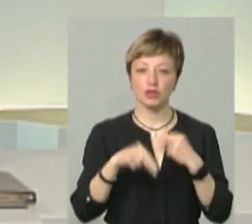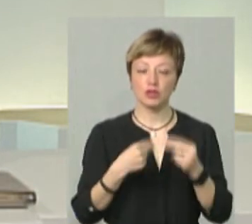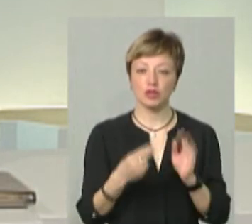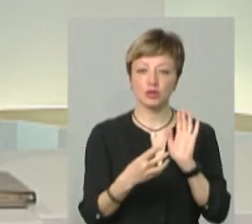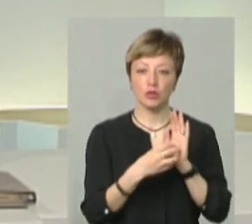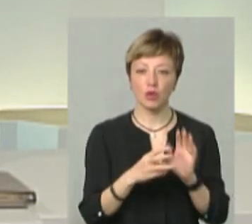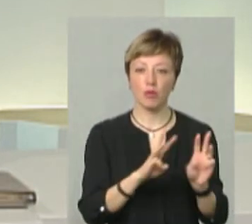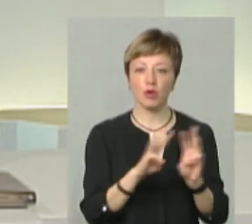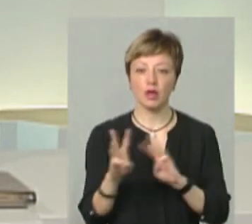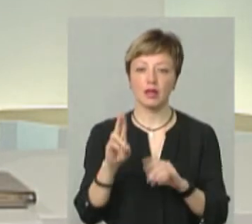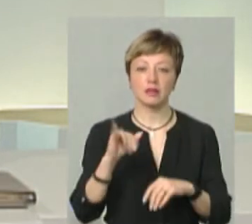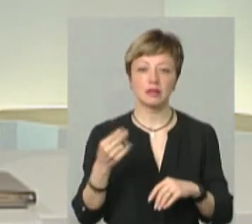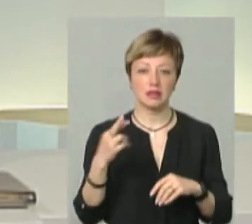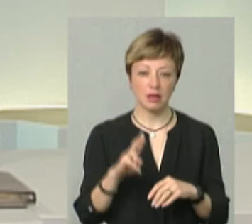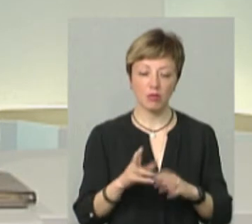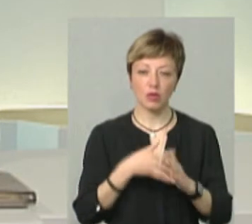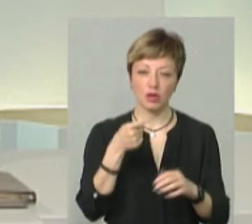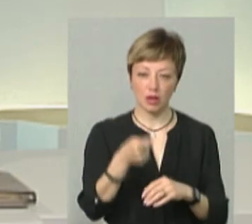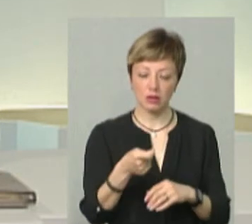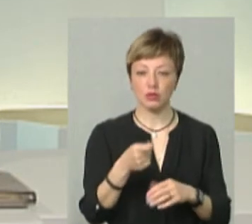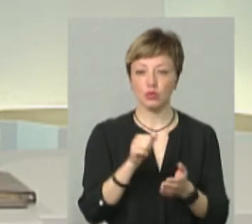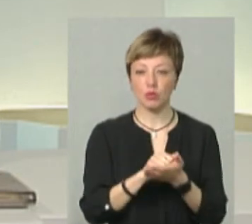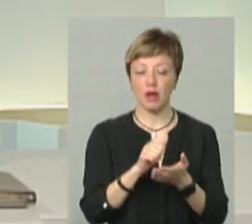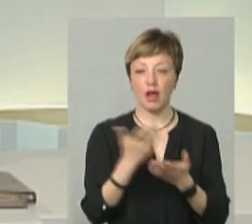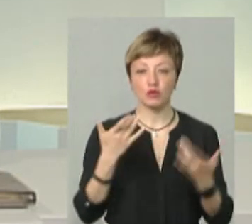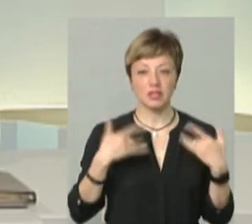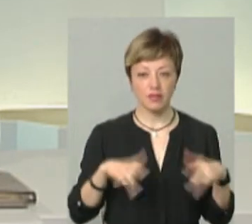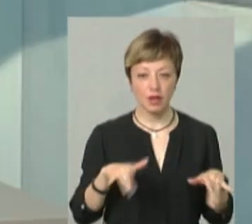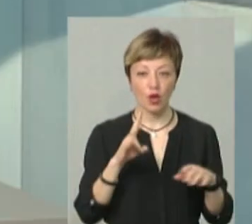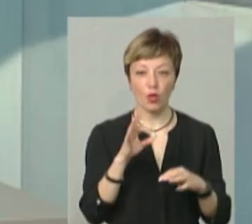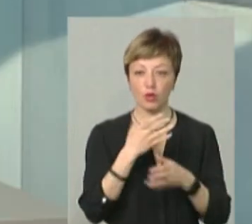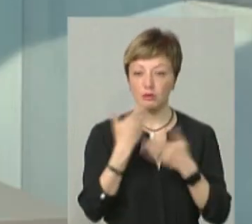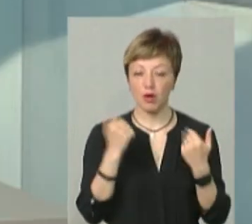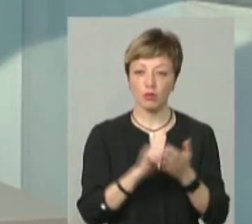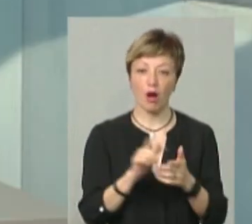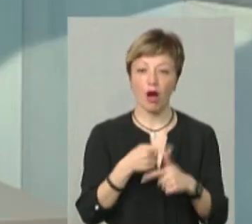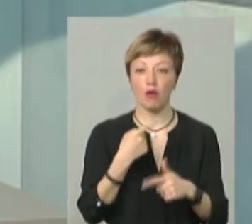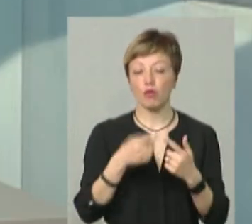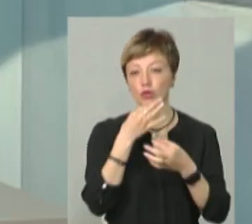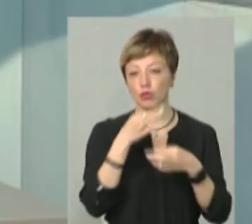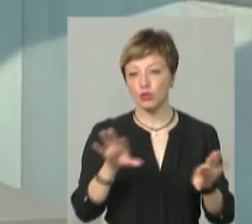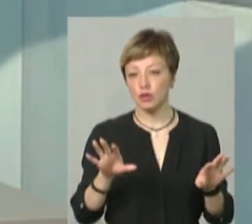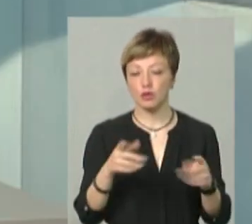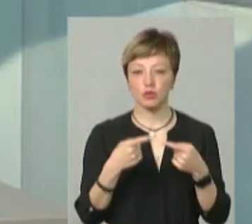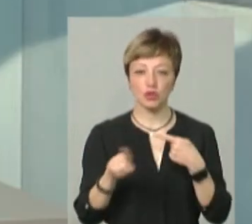додаток, через портал «Дія» подати документи, якщо вона звільнена особа була, але немає, або будь-яким